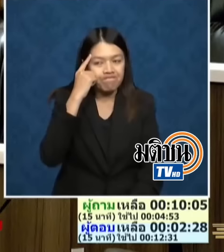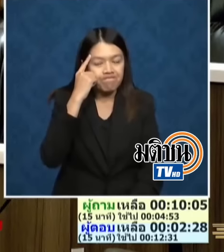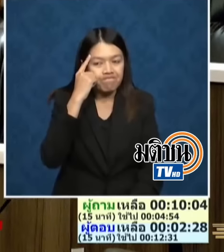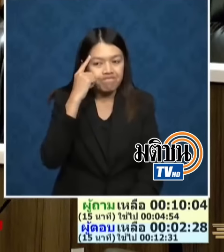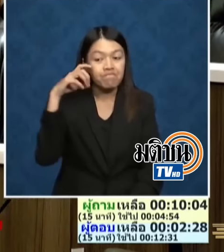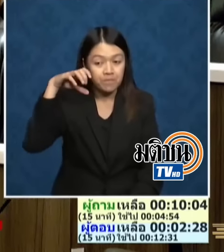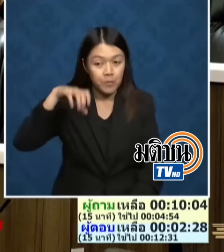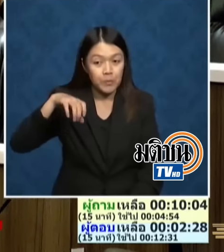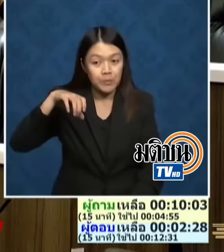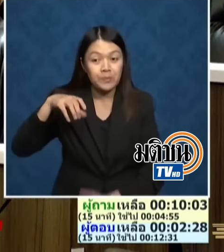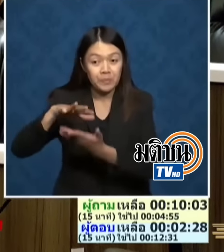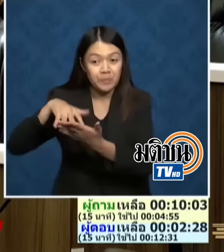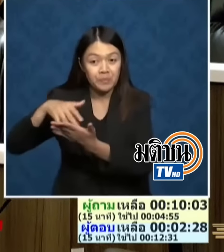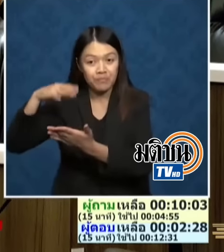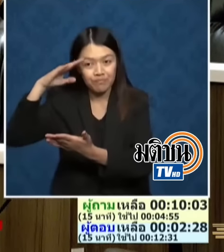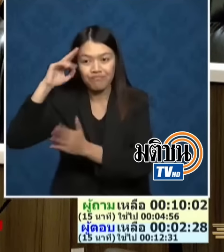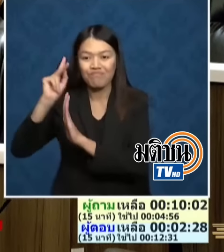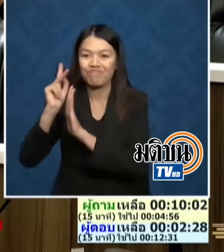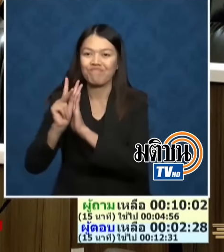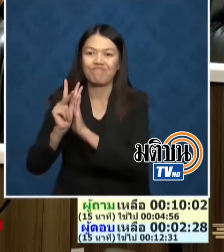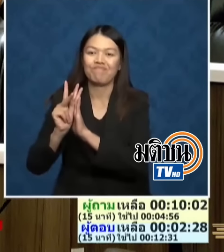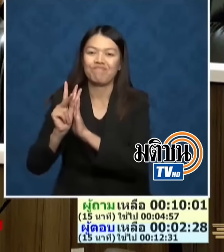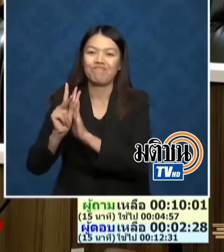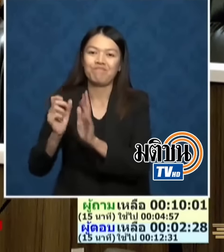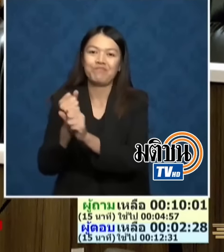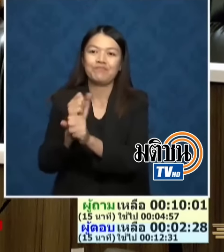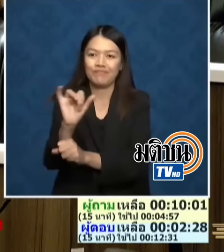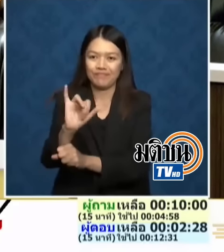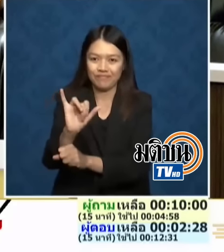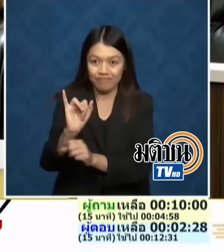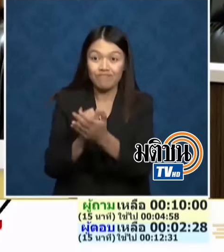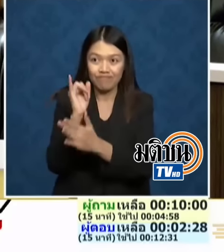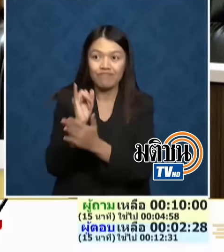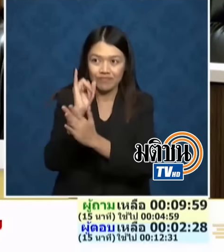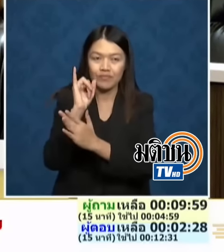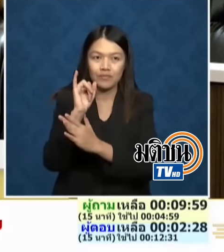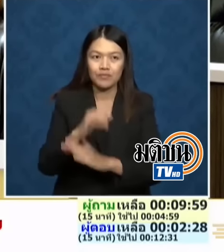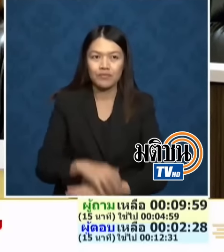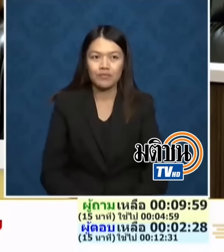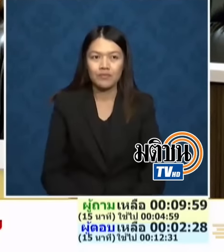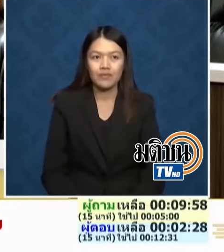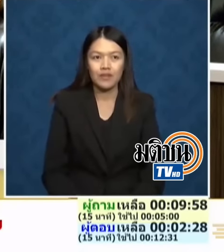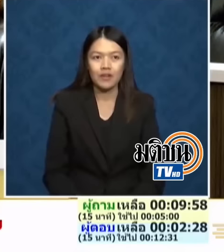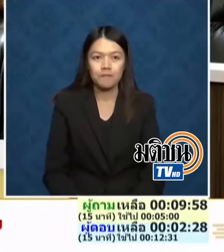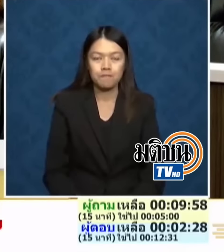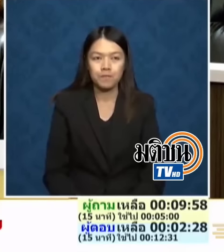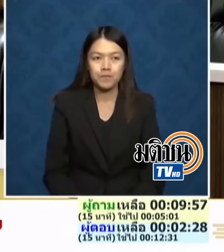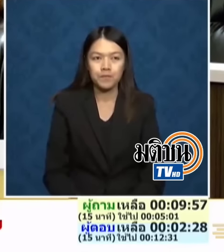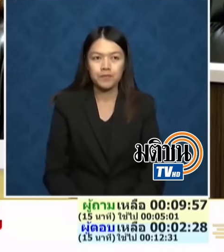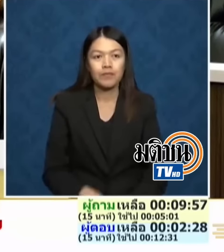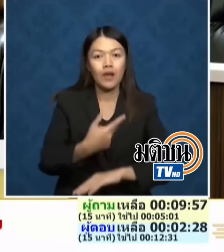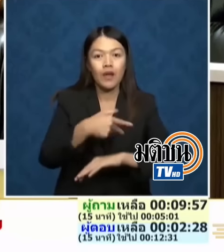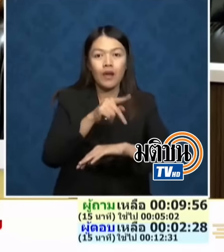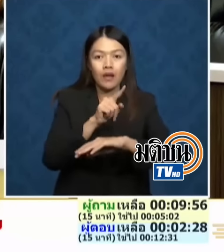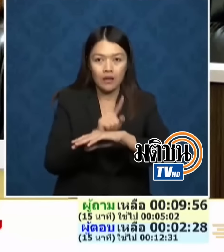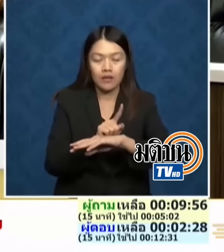คมแผนทสหารยังไม่มีผลตามคดใหม่ตุกท่างนะครับครับท่านประธานคร